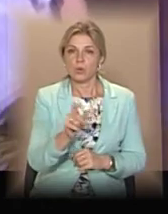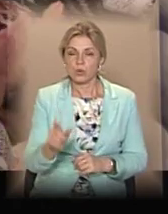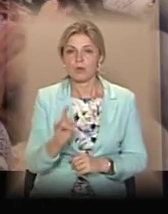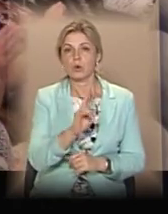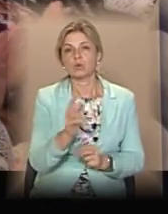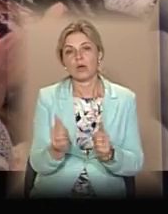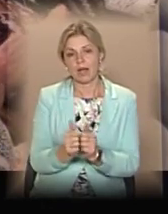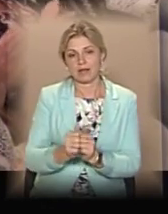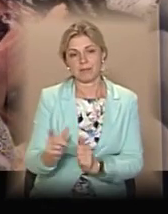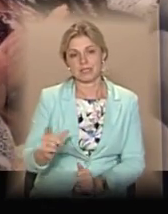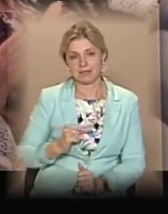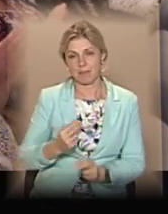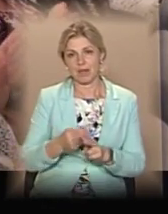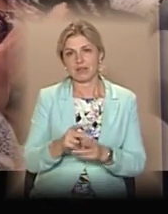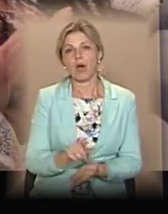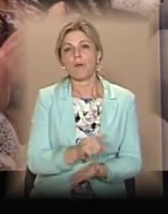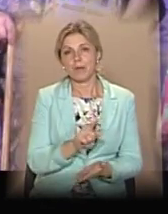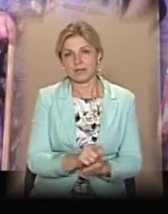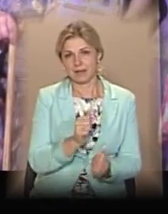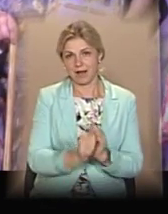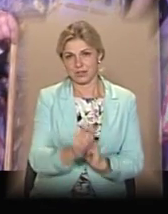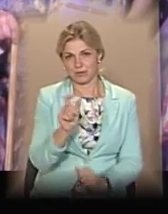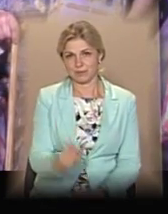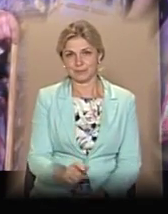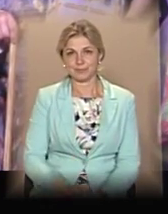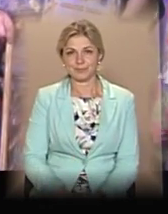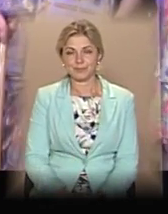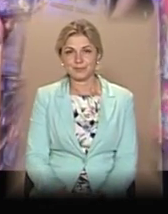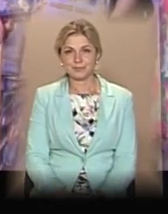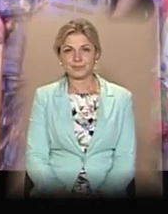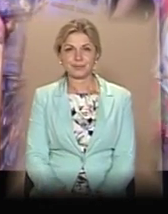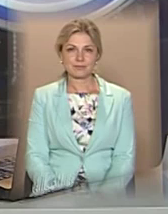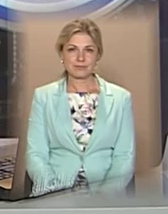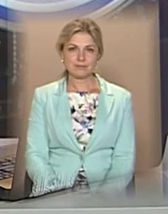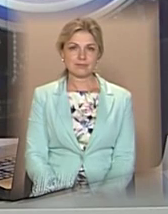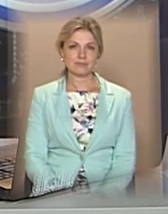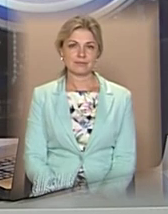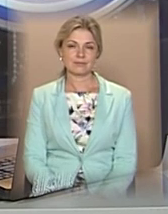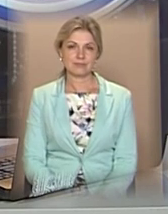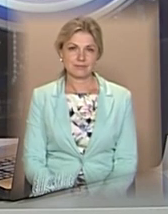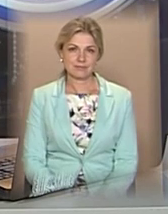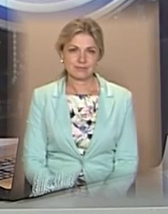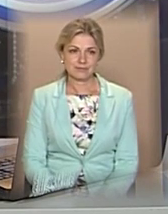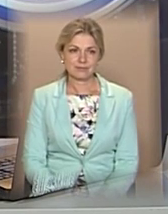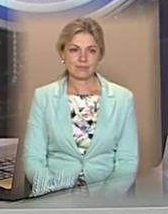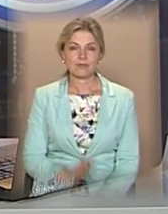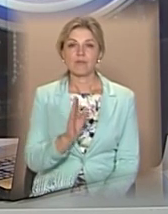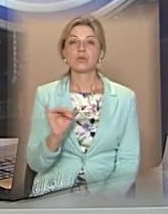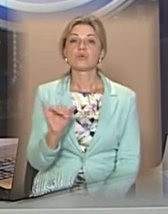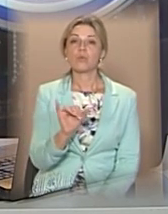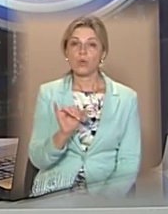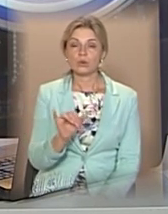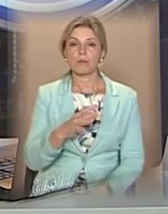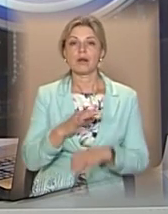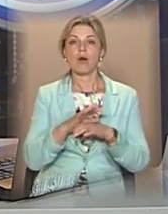прямий обов'язок кожного. Юлія Анісімова, Артем Белібов, телевізійні новини Миколаївщини. А ось в суботу